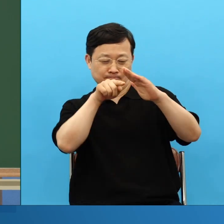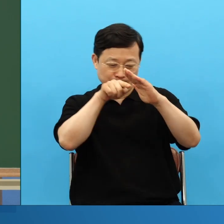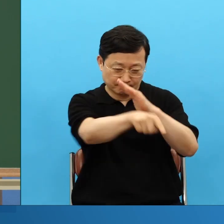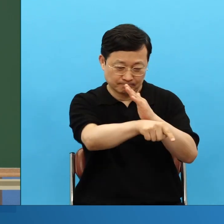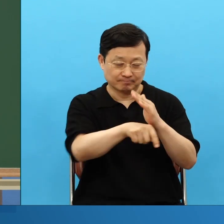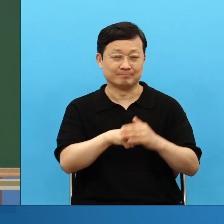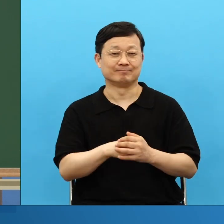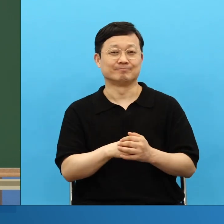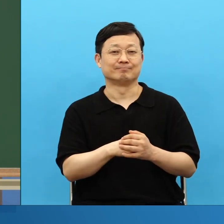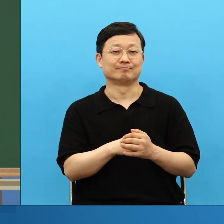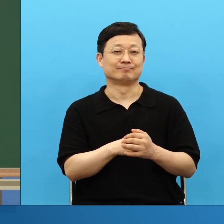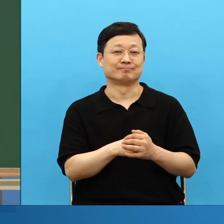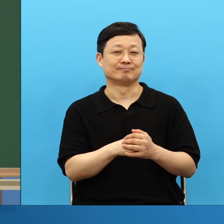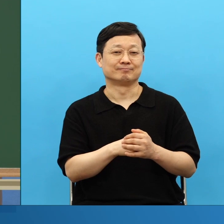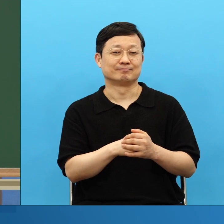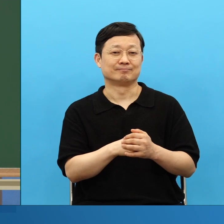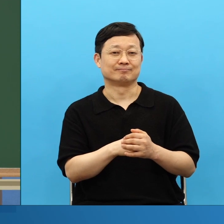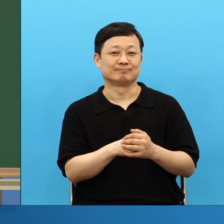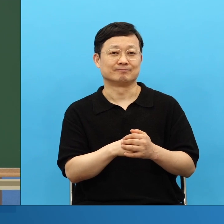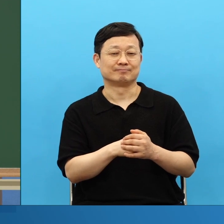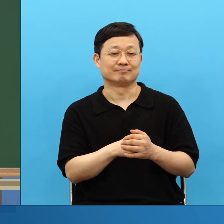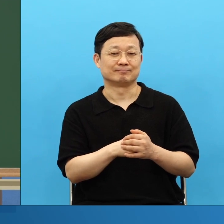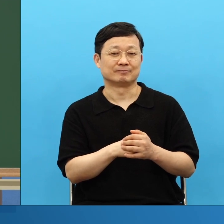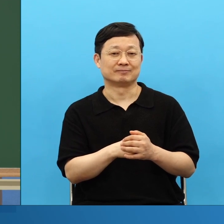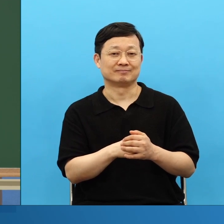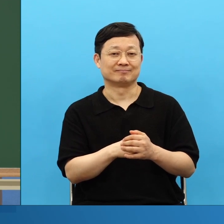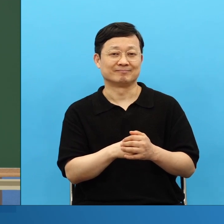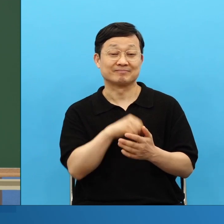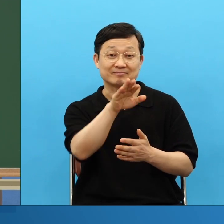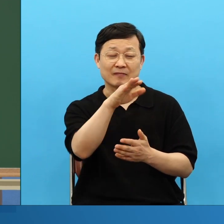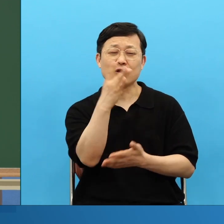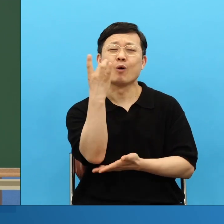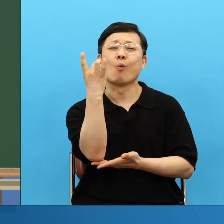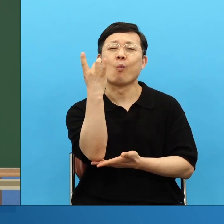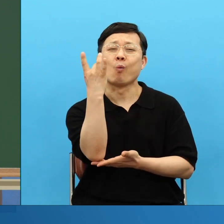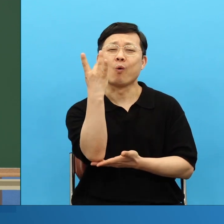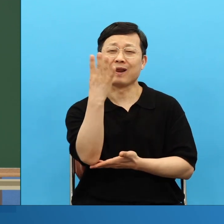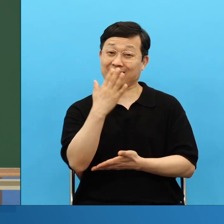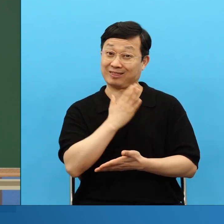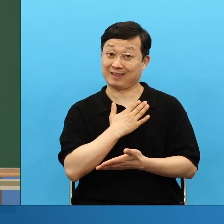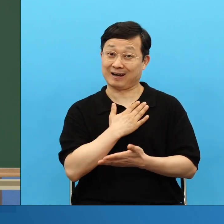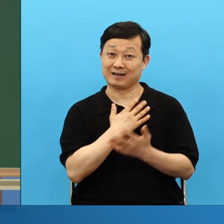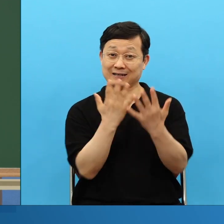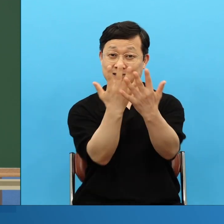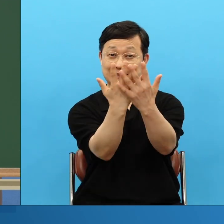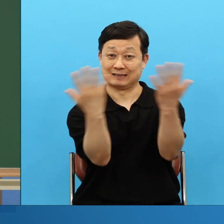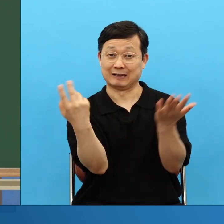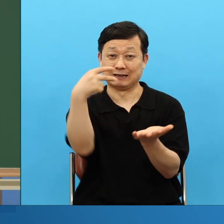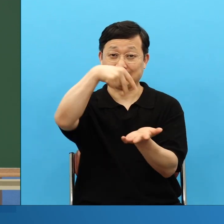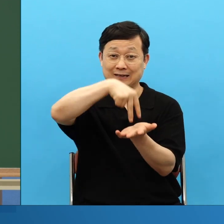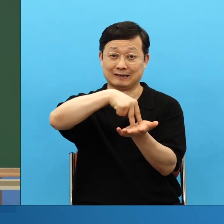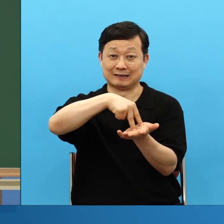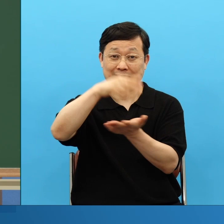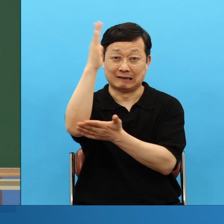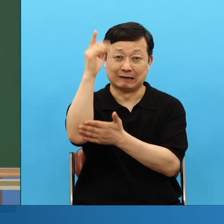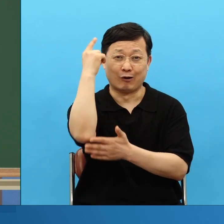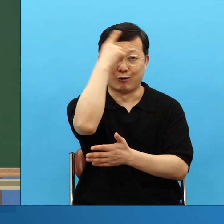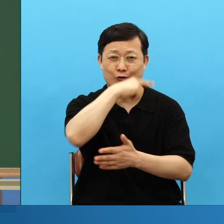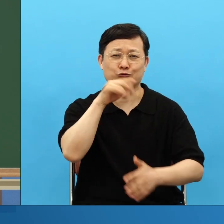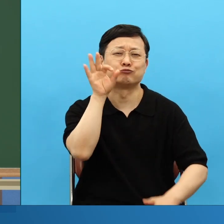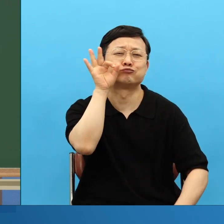찾아가서 사람 앞에 서는 걸 제가 못합니다. 보통 의료인들은 부끄러움이 많고 개인 상담은